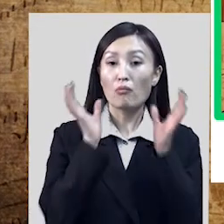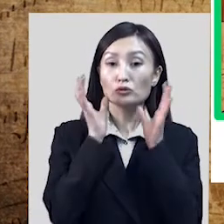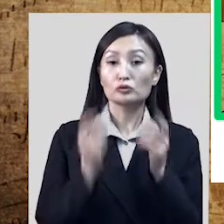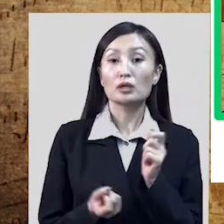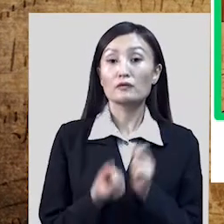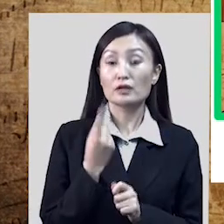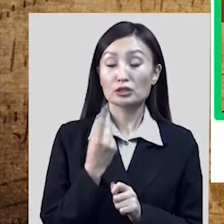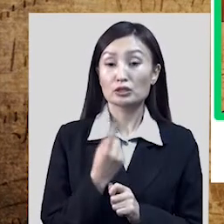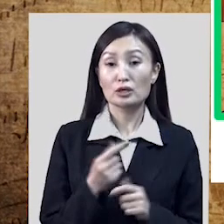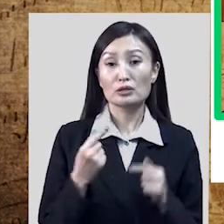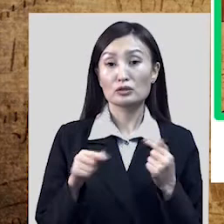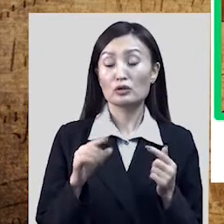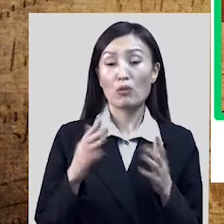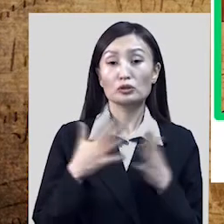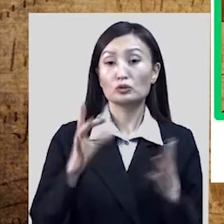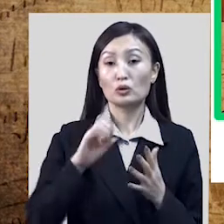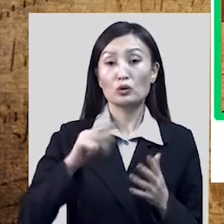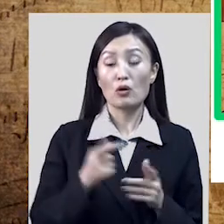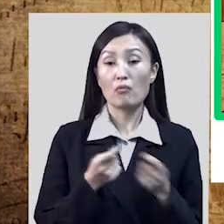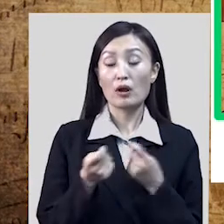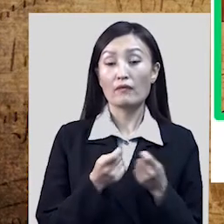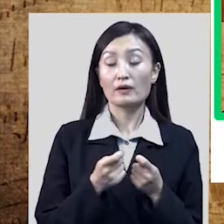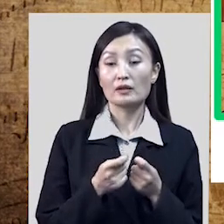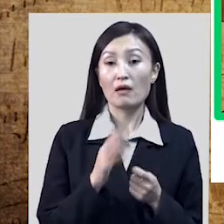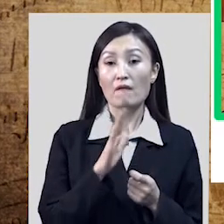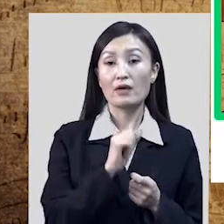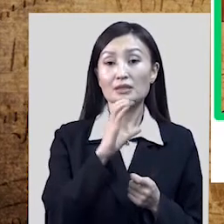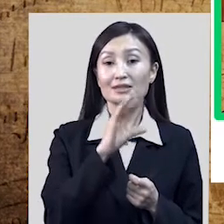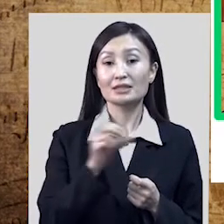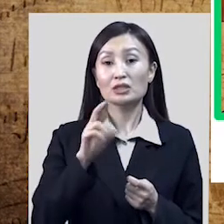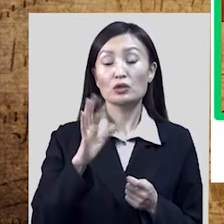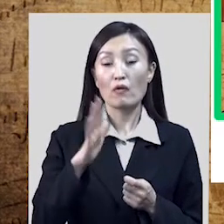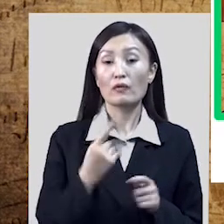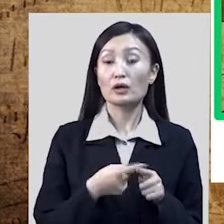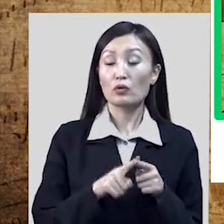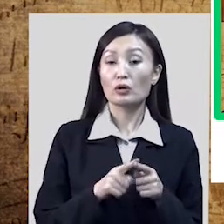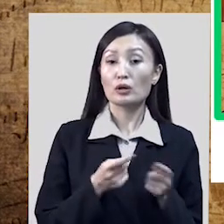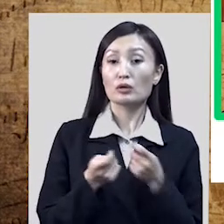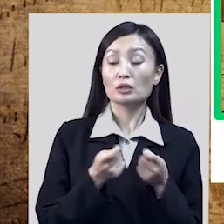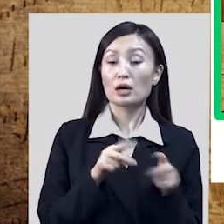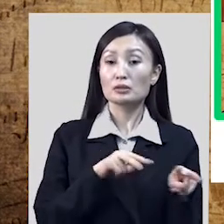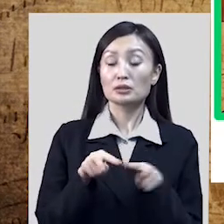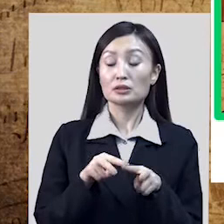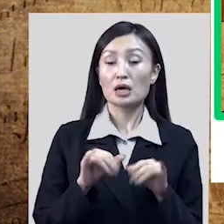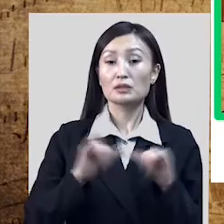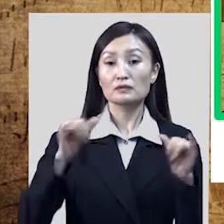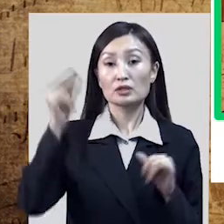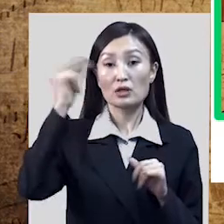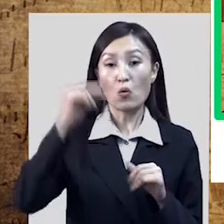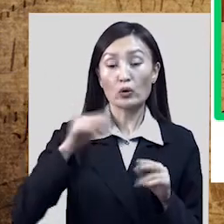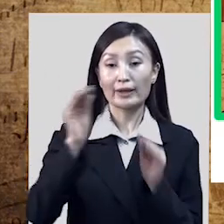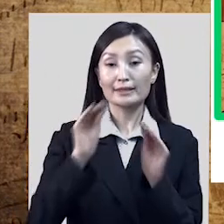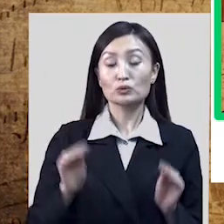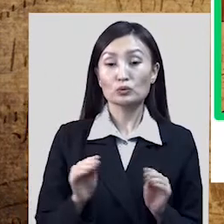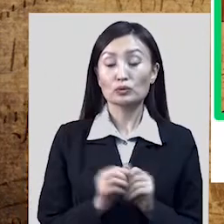возрождение особую роль сыграли правителей династии аббасидов которое покровительствовала развитие науки и искусств